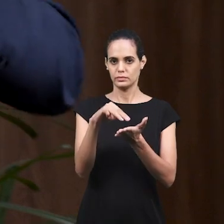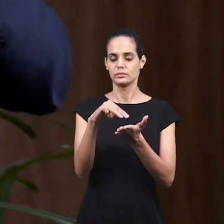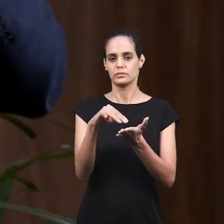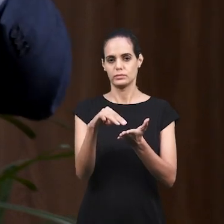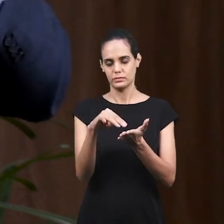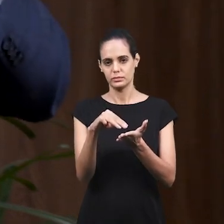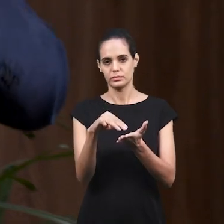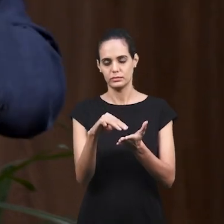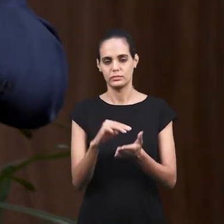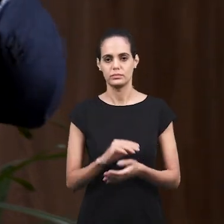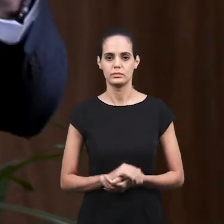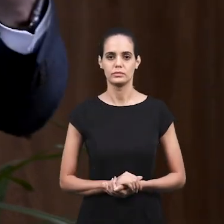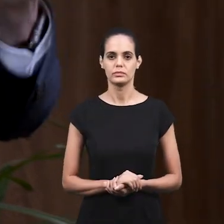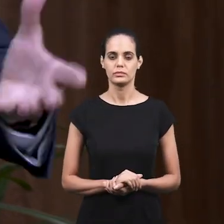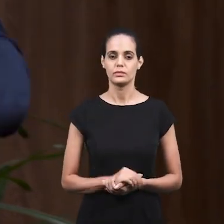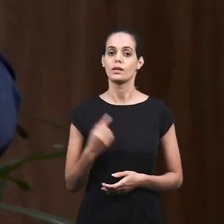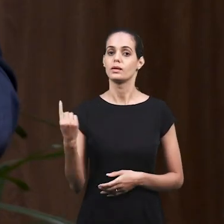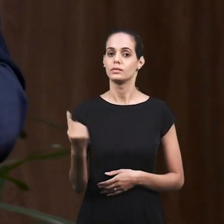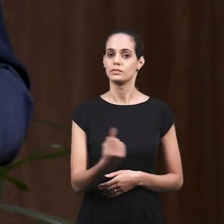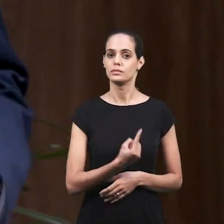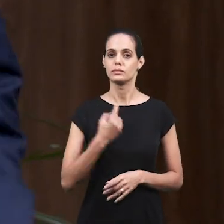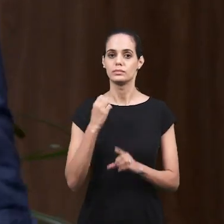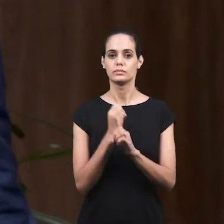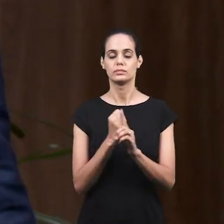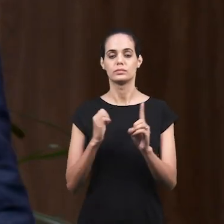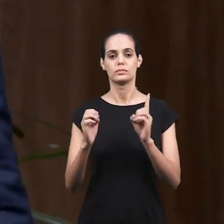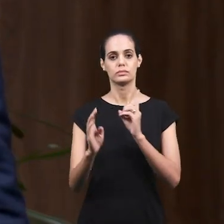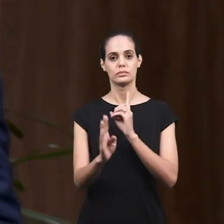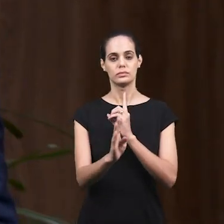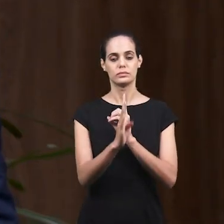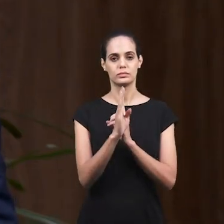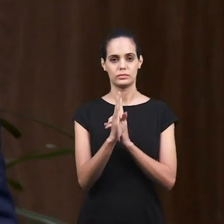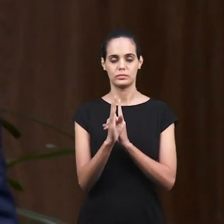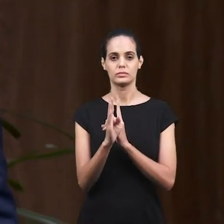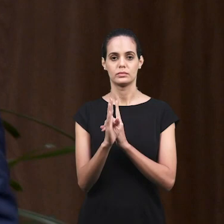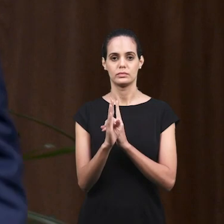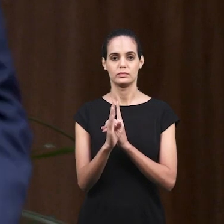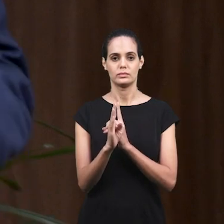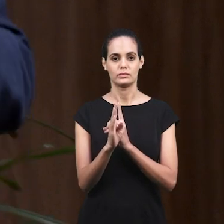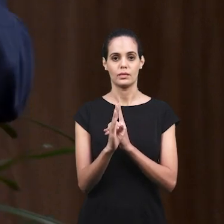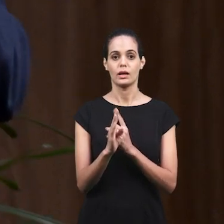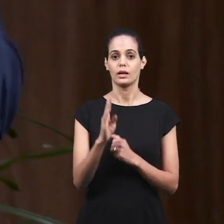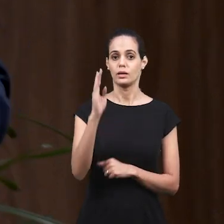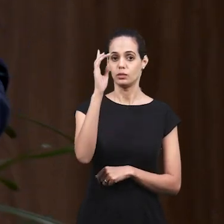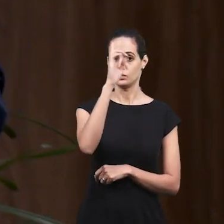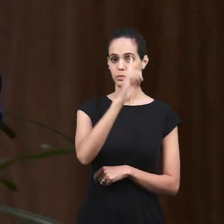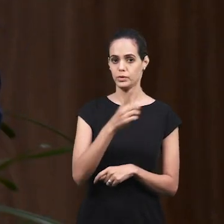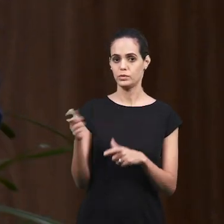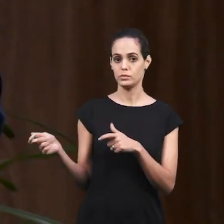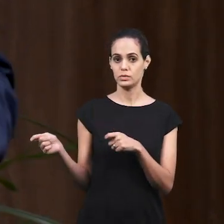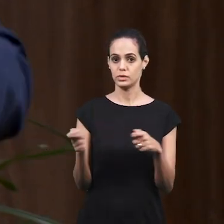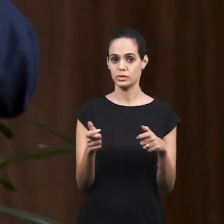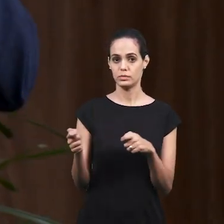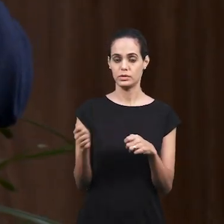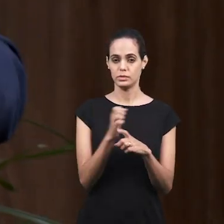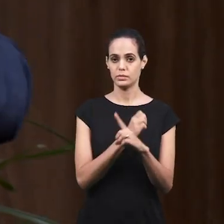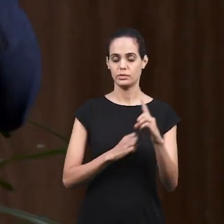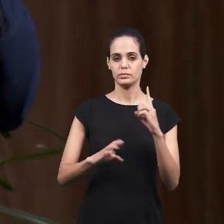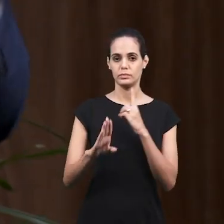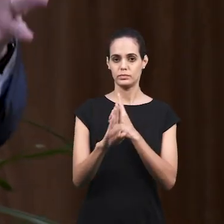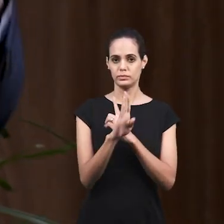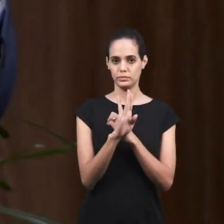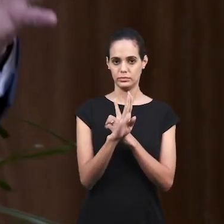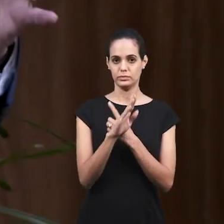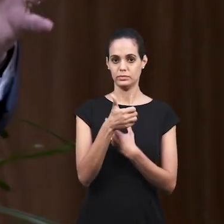Nos écoles bibliques se passent tous les dimanches à 10h du matin dans notre